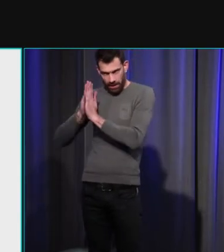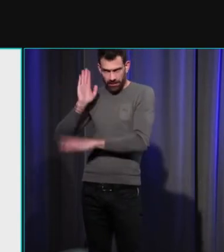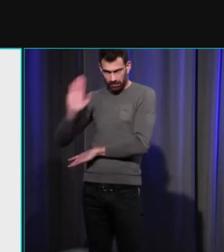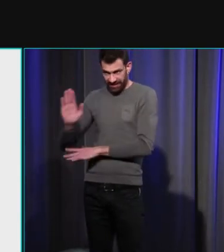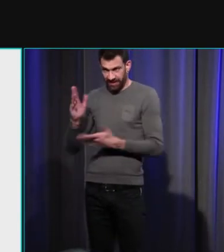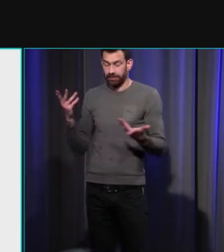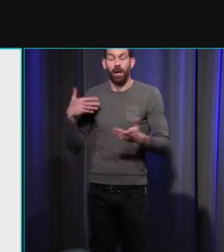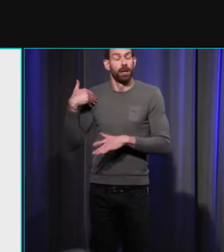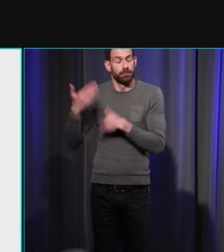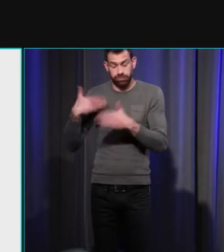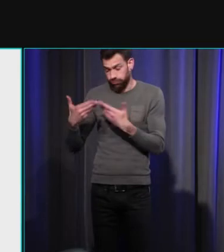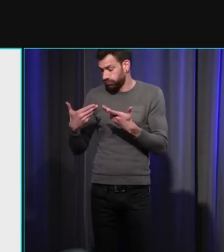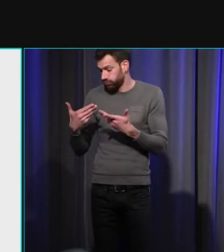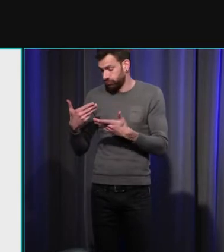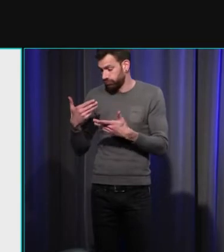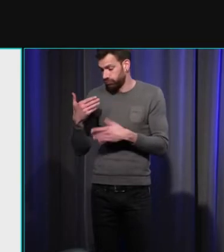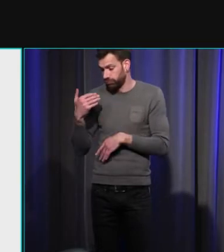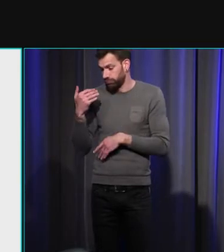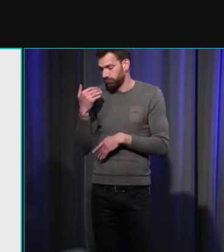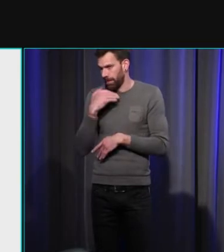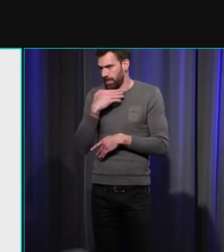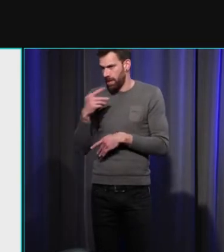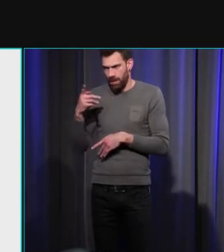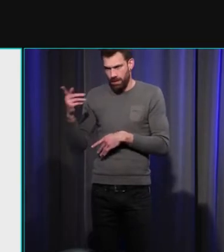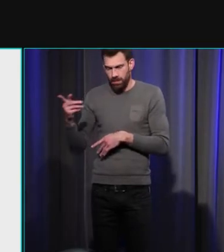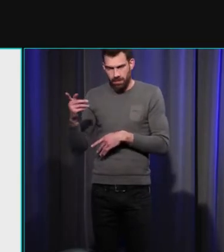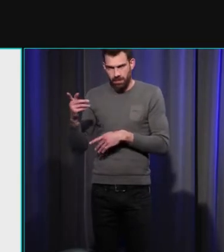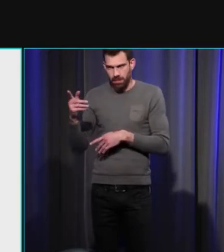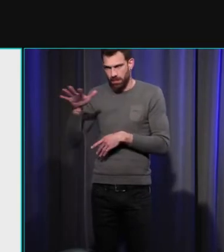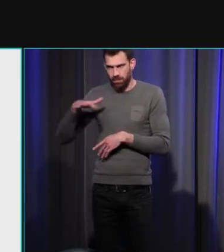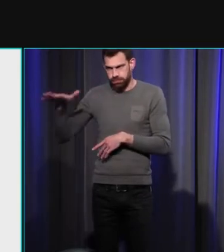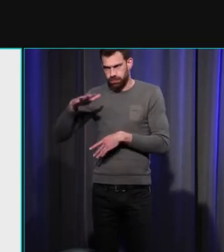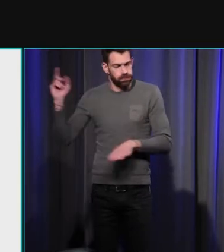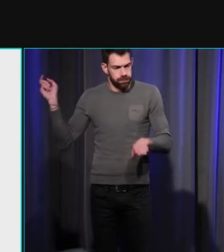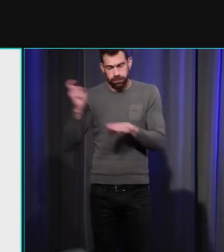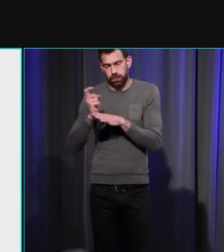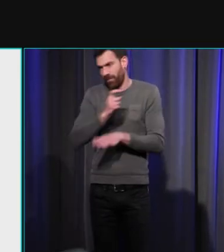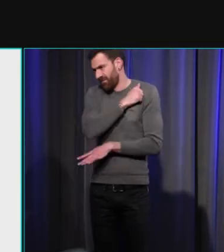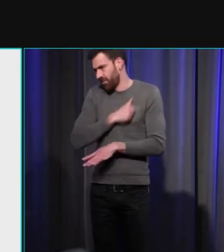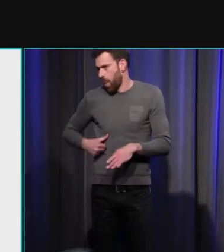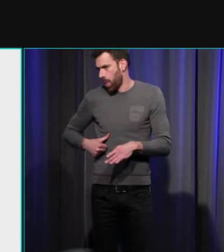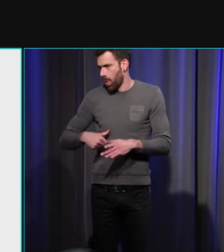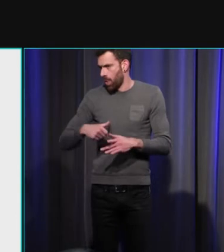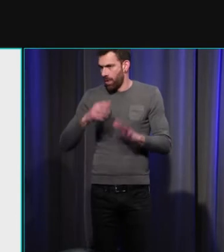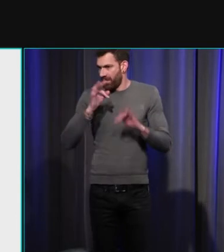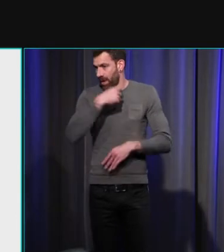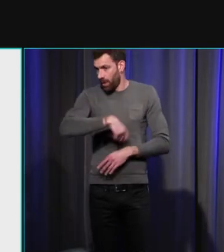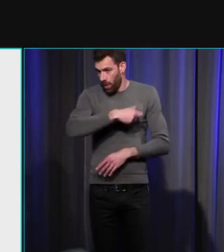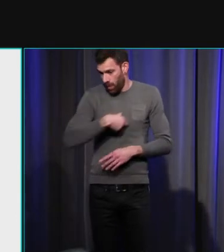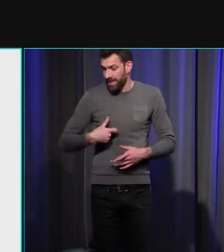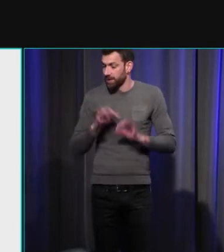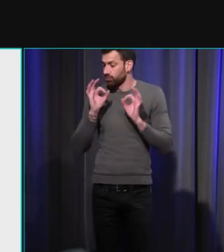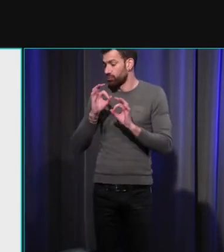il y a eu des critiques extrêmement ferme radical fondamentales sur la croisade c'est ce que je vous